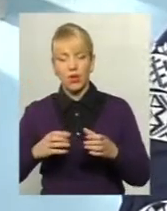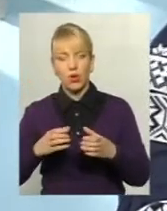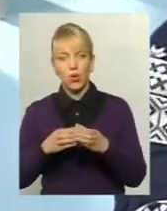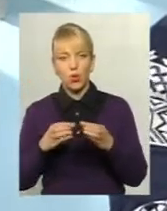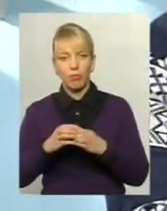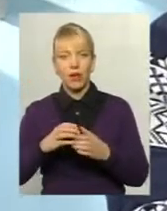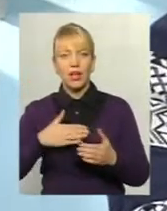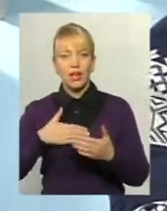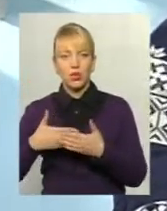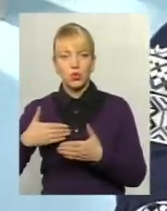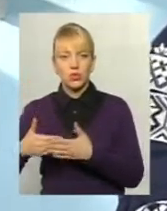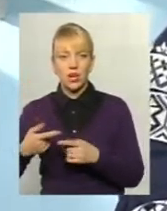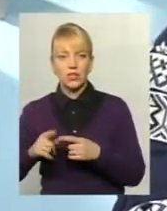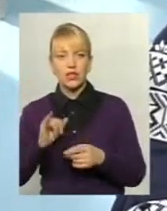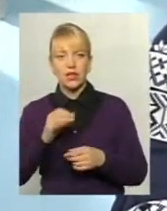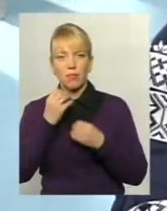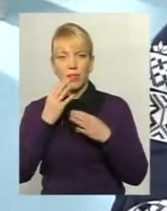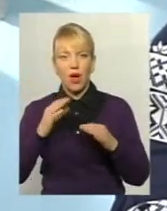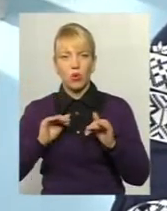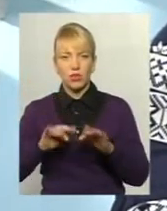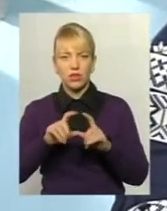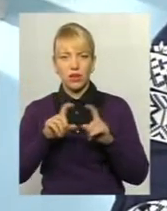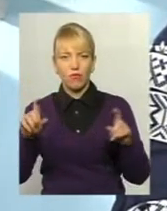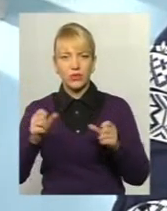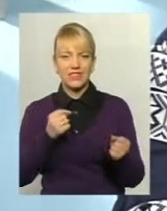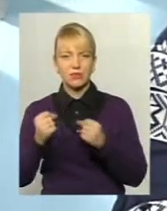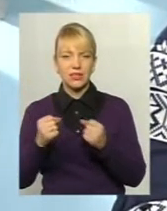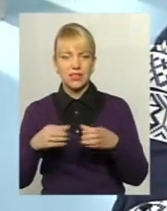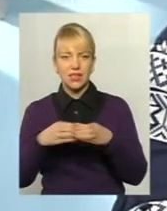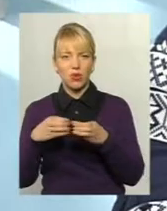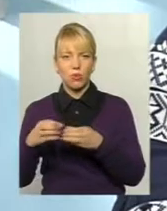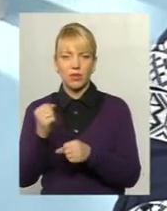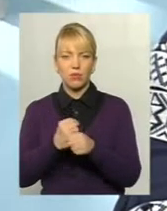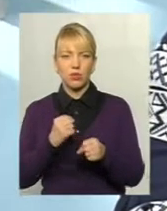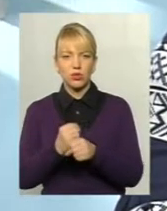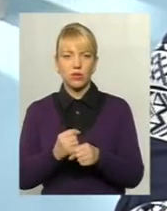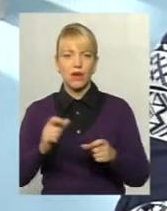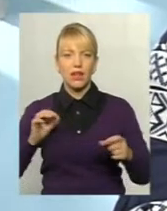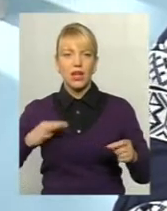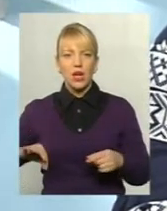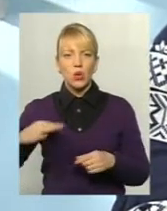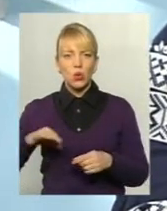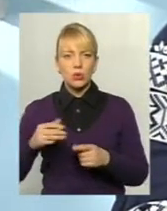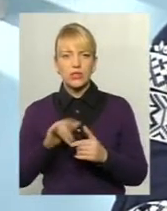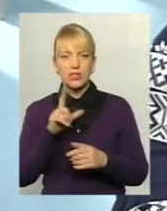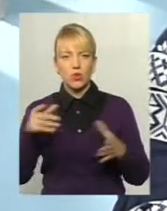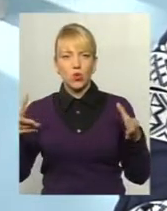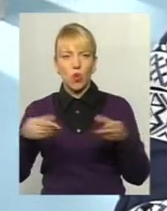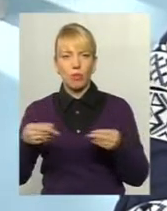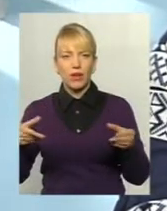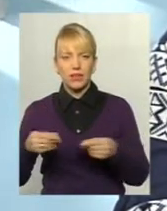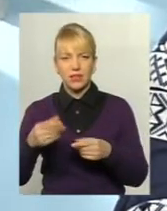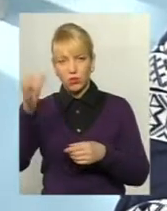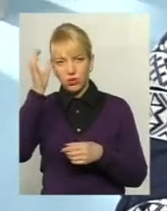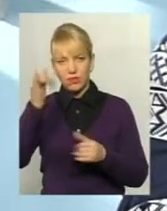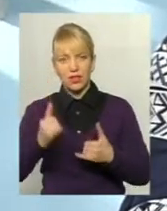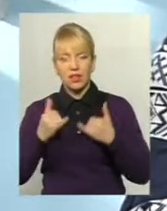і благодійний фонд зміцнення громад, напрацювали курси з кооперативної просвіти для молодших та